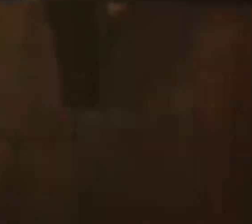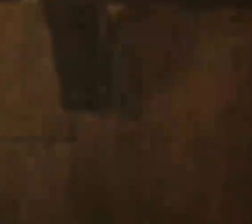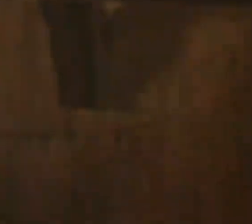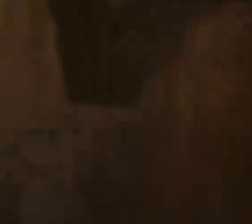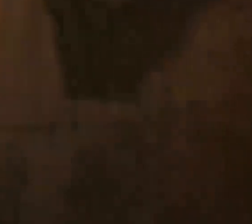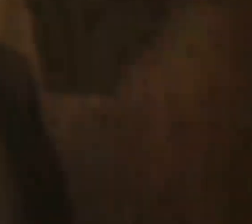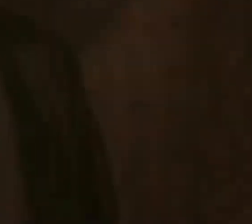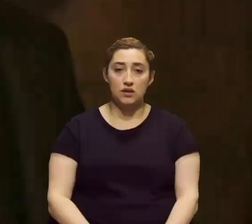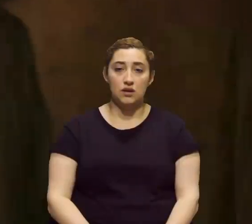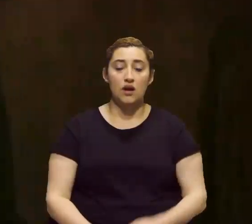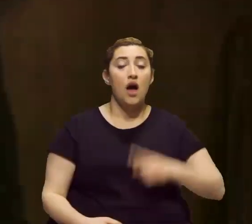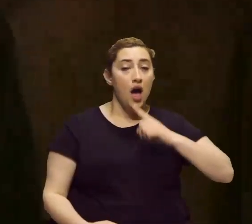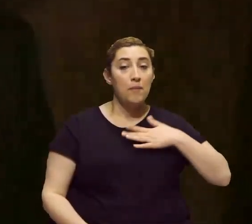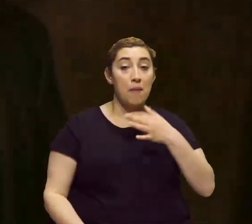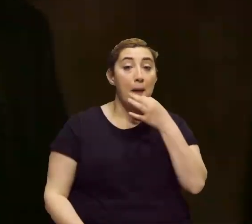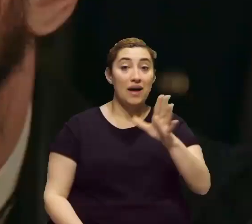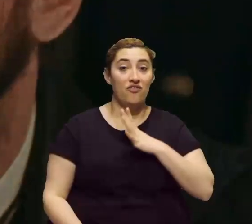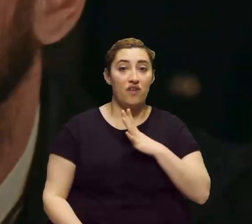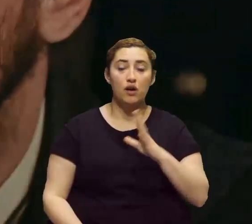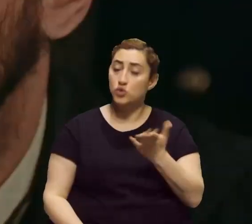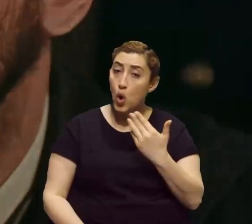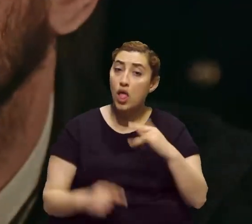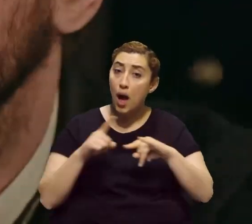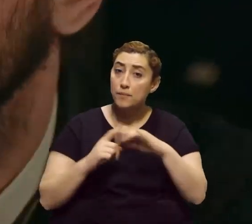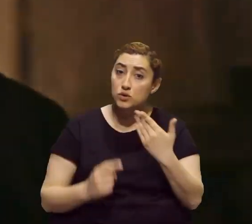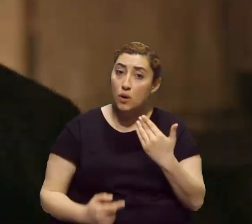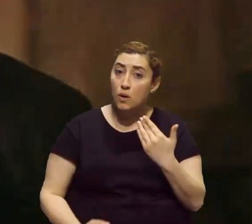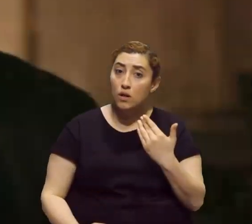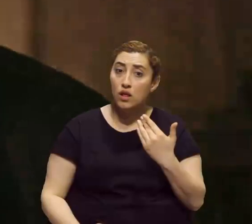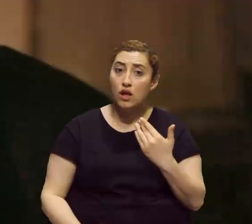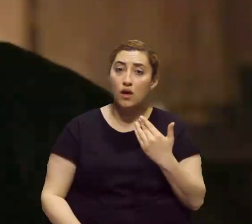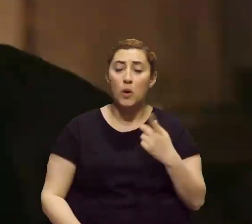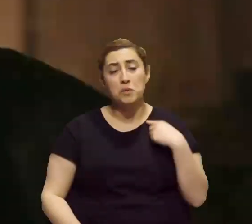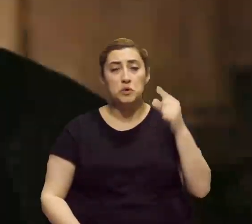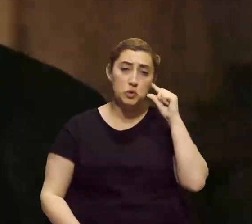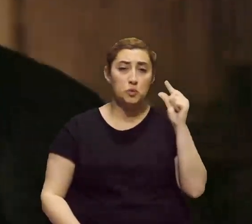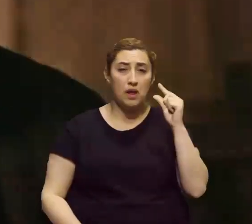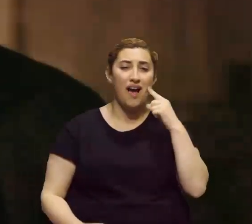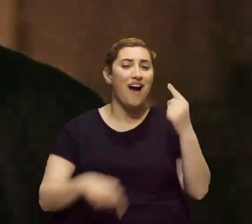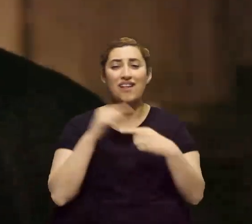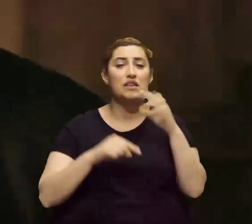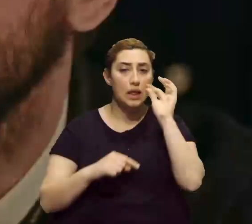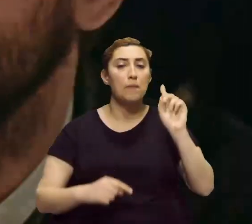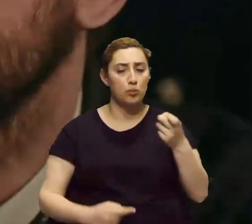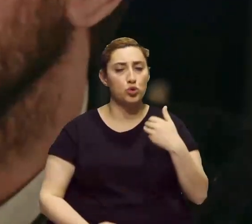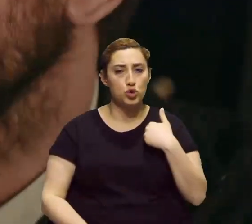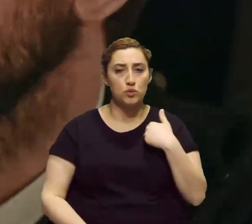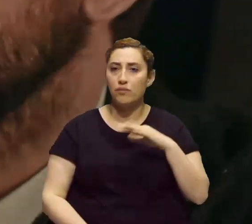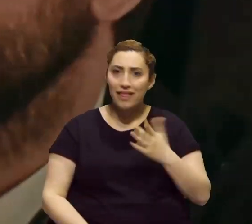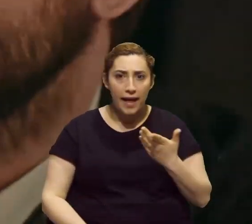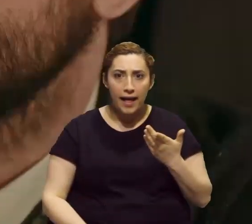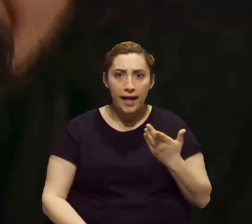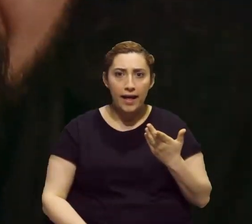Hamdi toplantı odasında. Amirim, haberlerim var. Buyur Hamdi, söyle. Kuvvetle muhtemel aradığınız adamı bulduk.